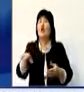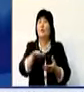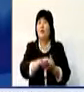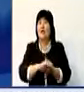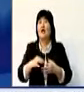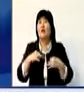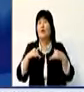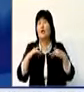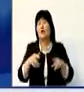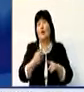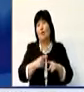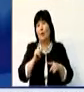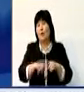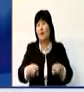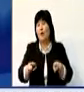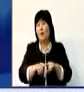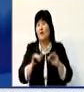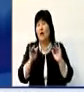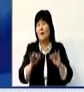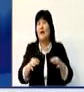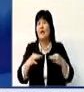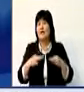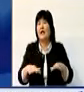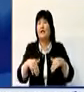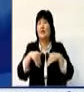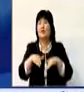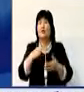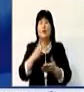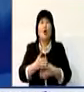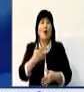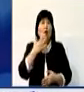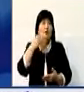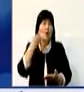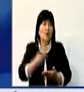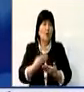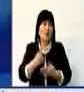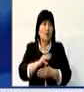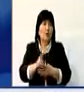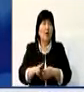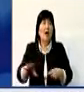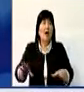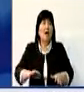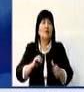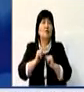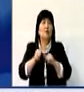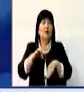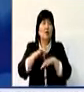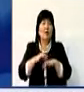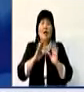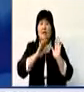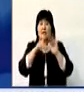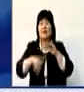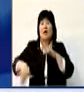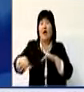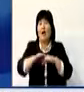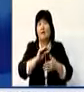тойлады. Жылдағы дәстүрге сай орталық алаңда бас қосып, салтанатты шеруге шықты. Ұлттық құндылықтарды ұлықтап, ат бәйгесін ұйымдастырды. Теңіз аймақтағы айтулы